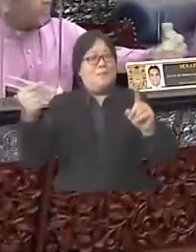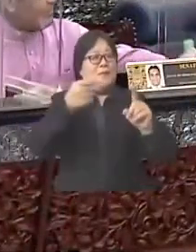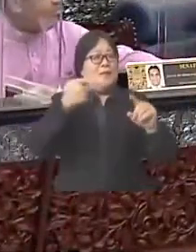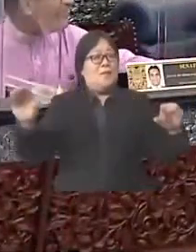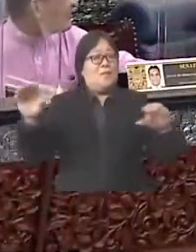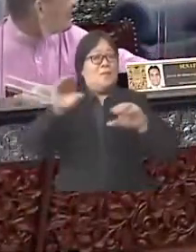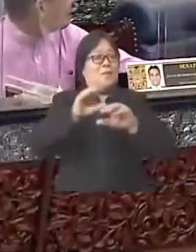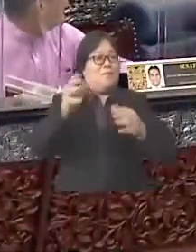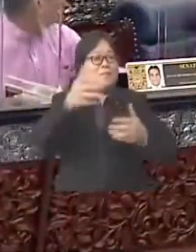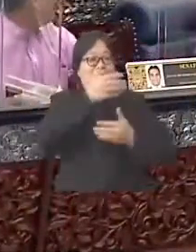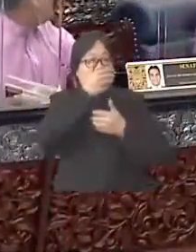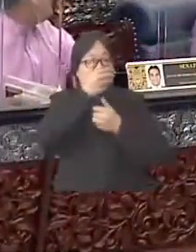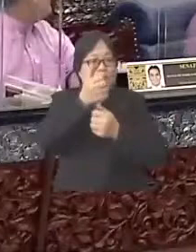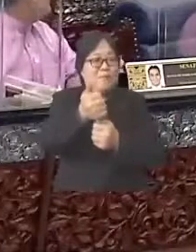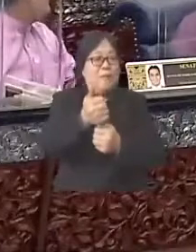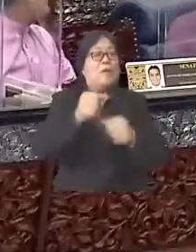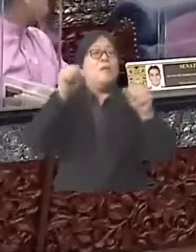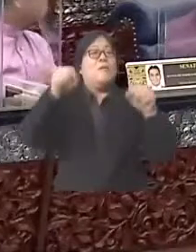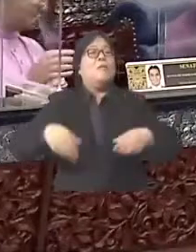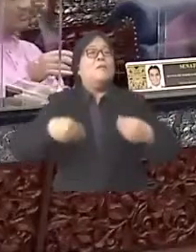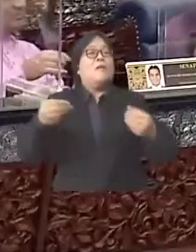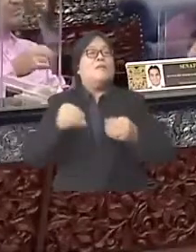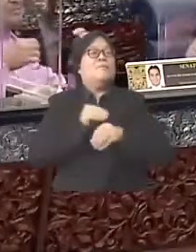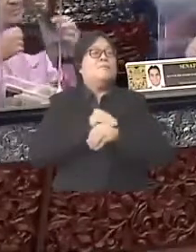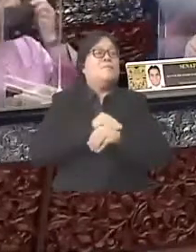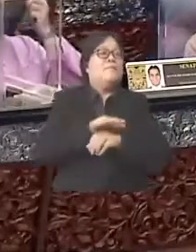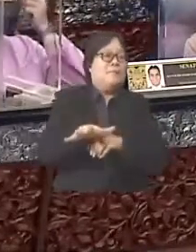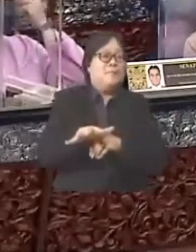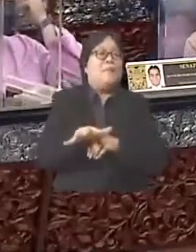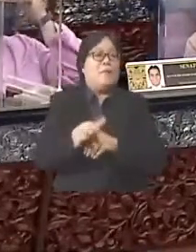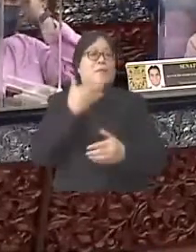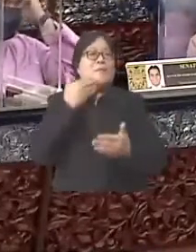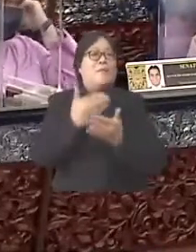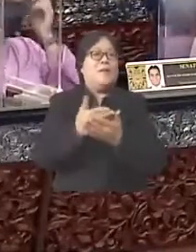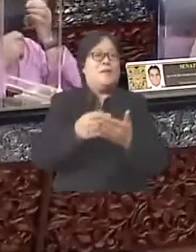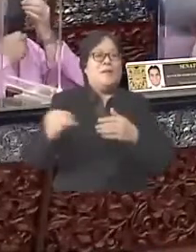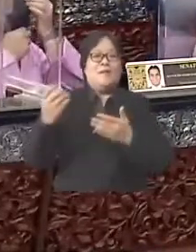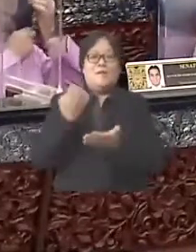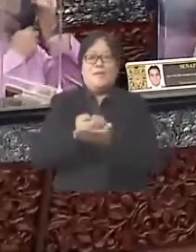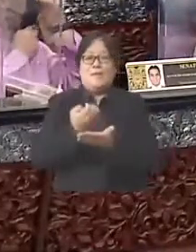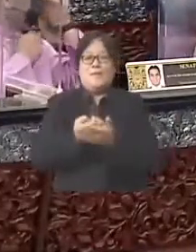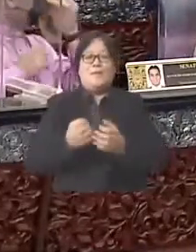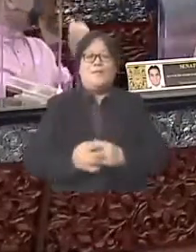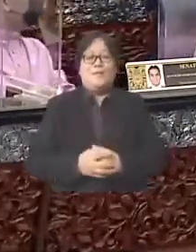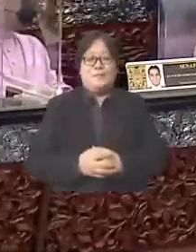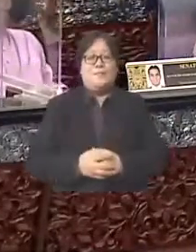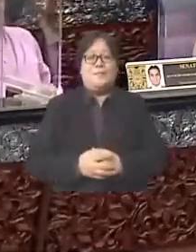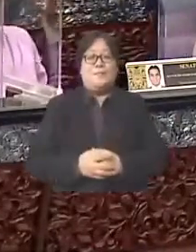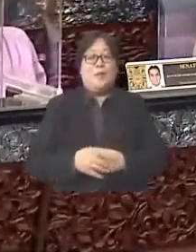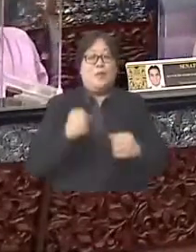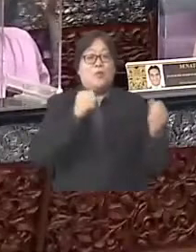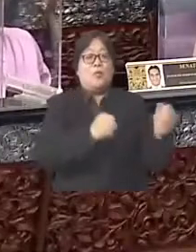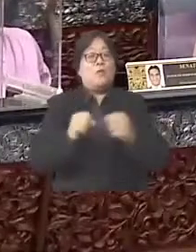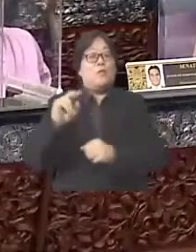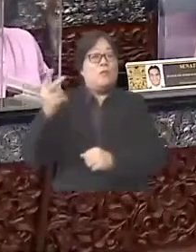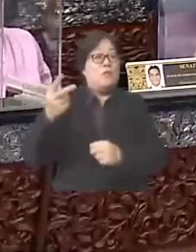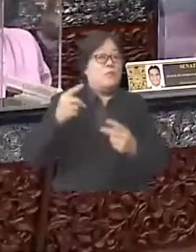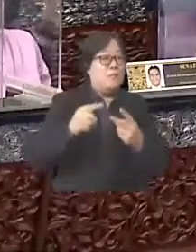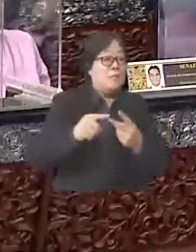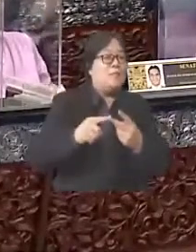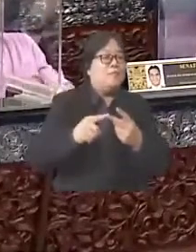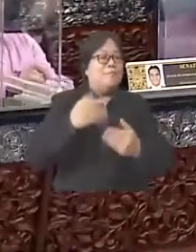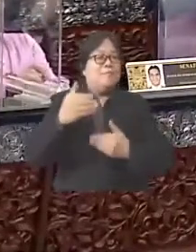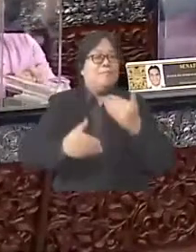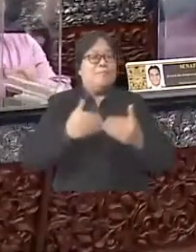pelaburan yang menarik dan dapat memberi kesan limpahan sini pekan kepada ini ekonomi setinggi ke-20 adalah